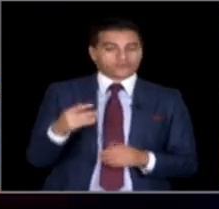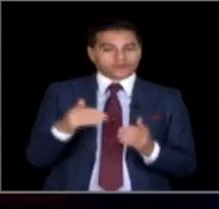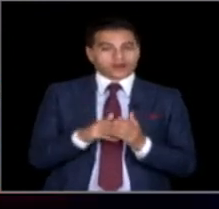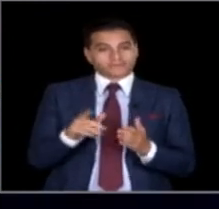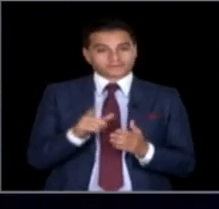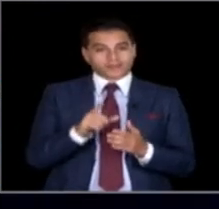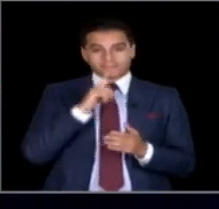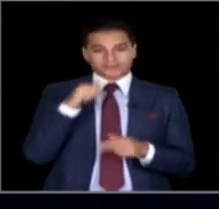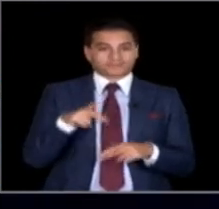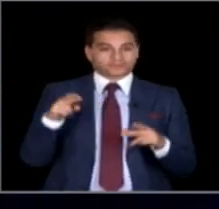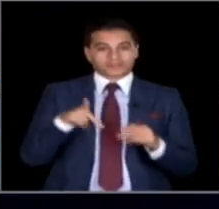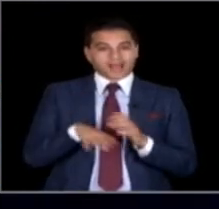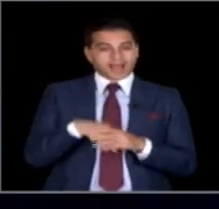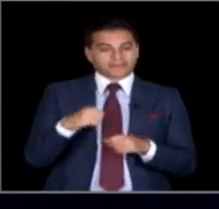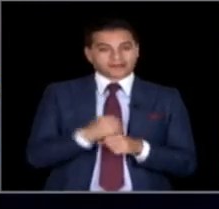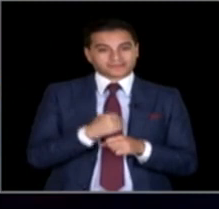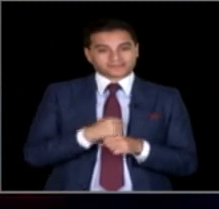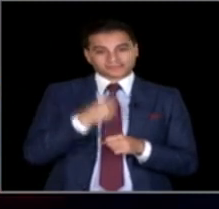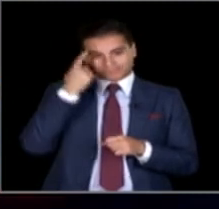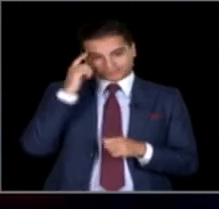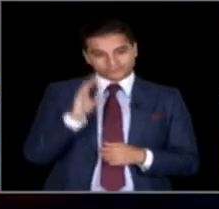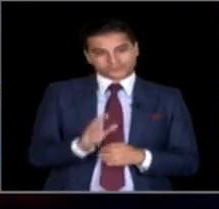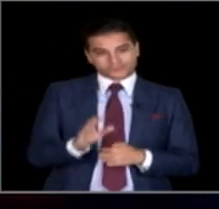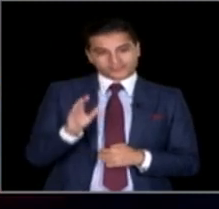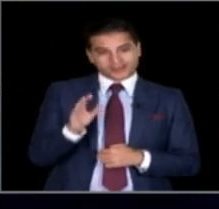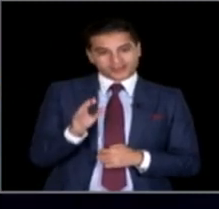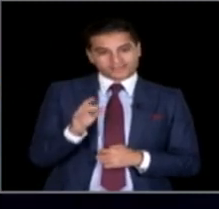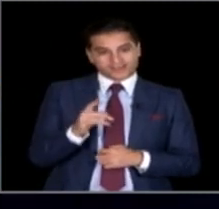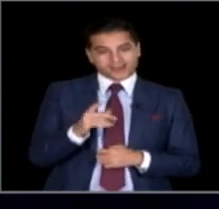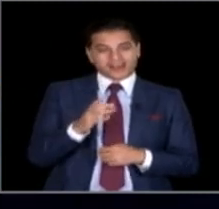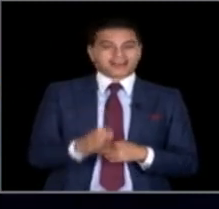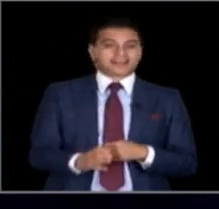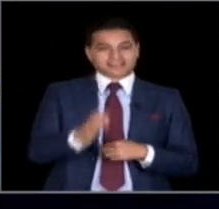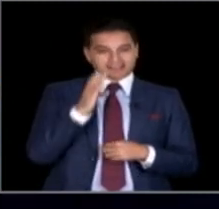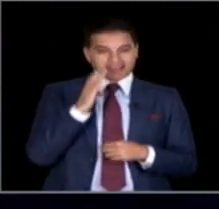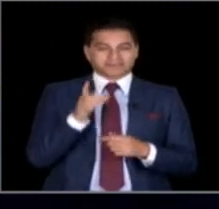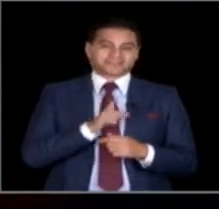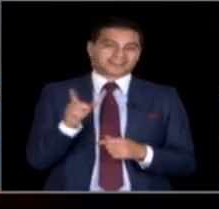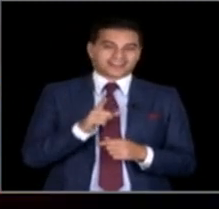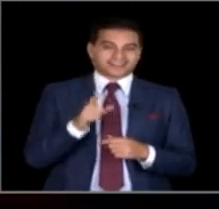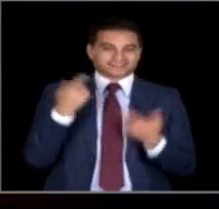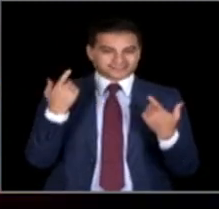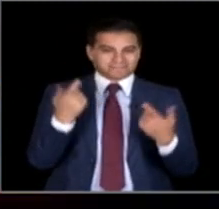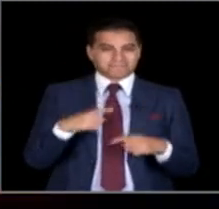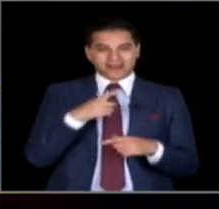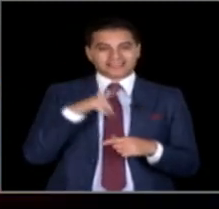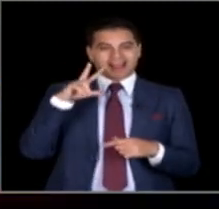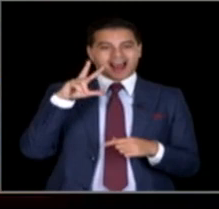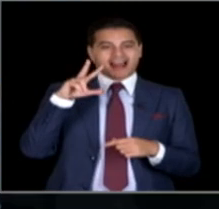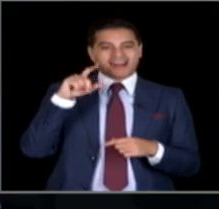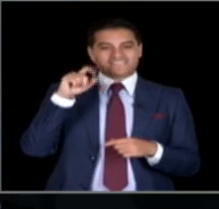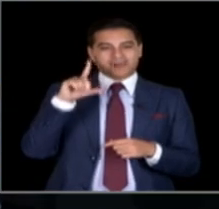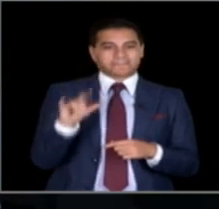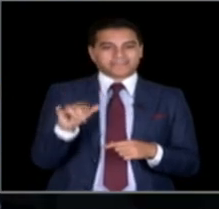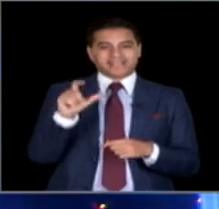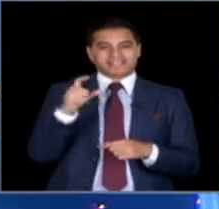صح. الموسم ده هتعمل إيه مش عارف. صح إن شاء الله. الفلبين إجابة صحيحة.